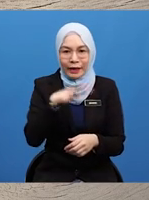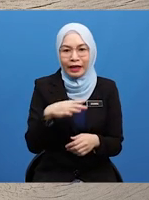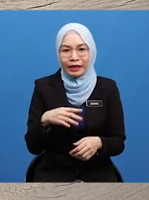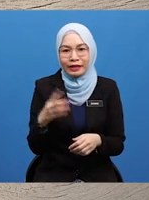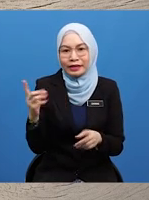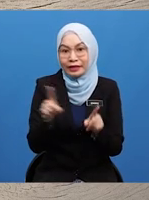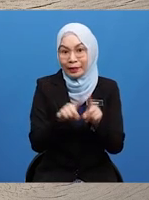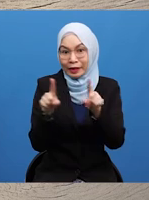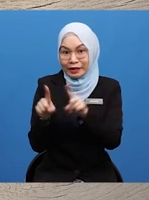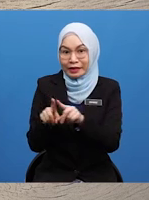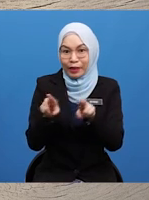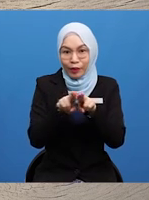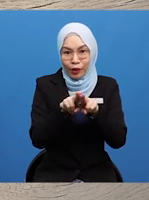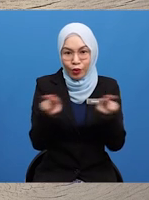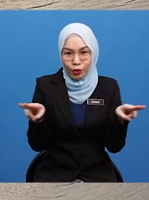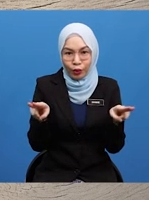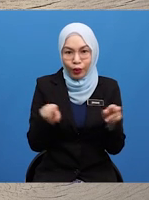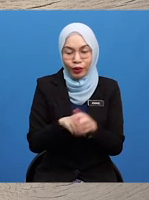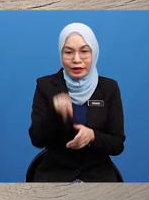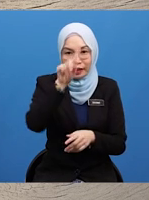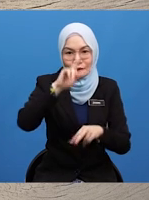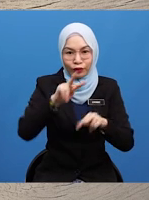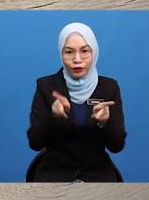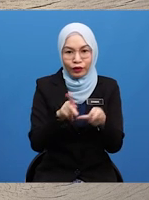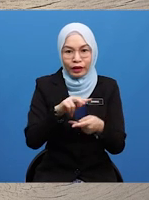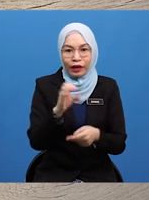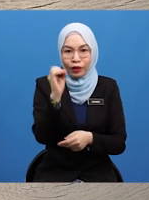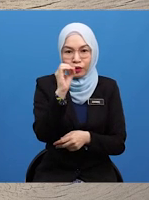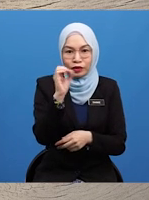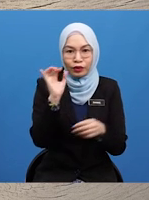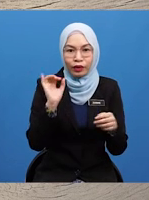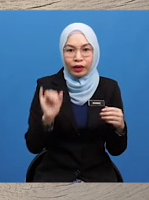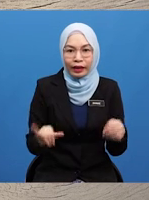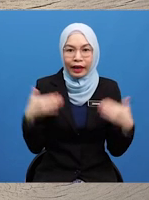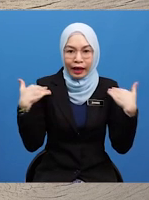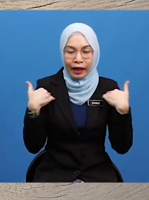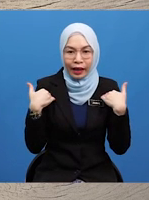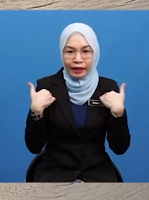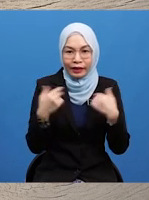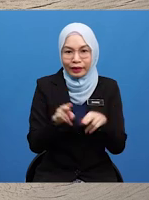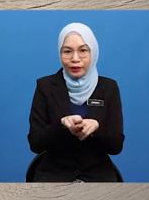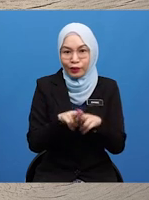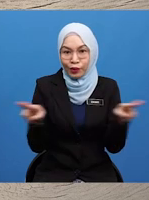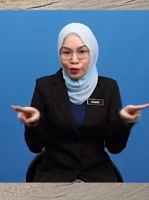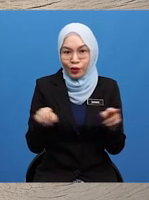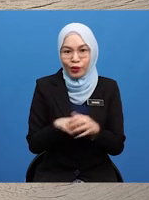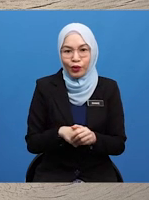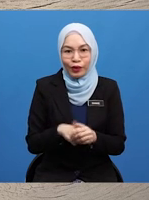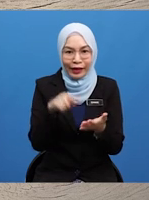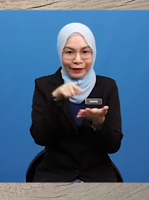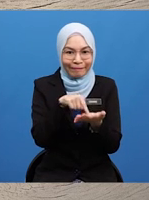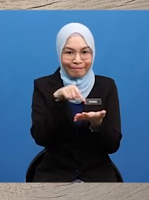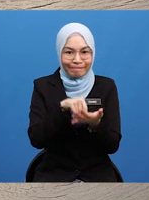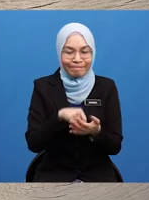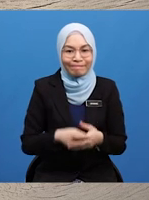sebuah kotak. Terdapat satu kotak kosong yang mempunyai ukuran tertentu yang boleh